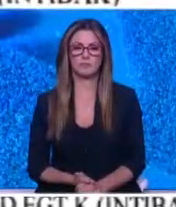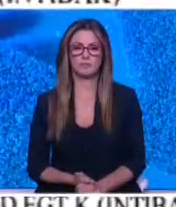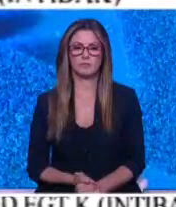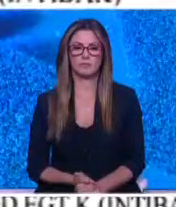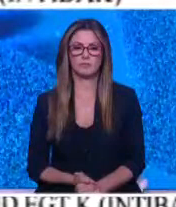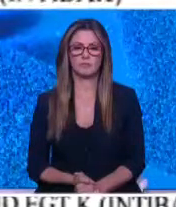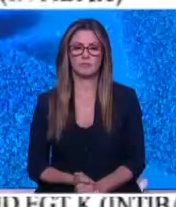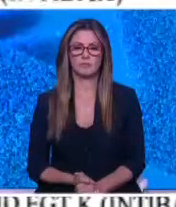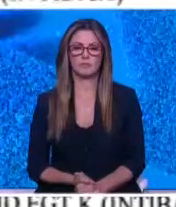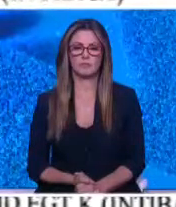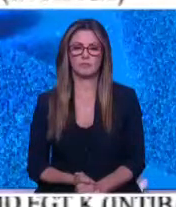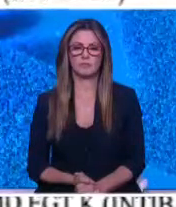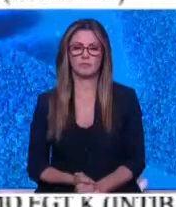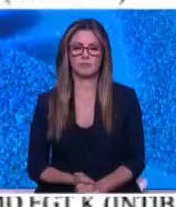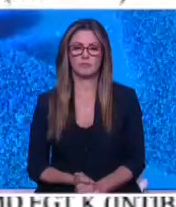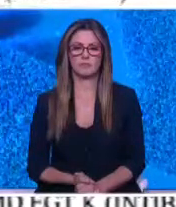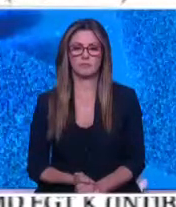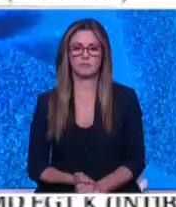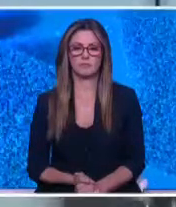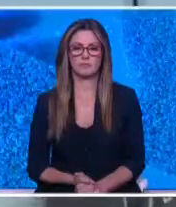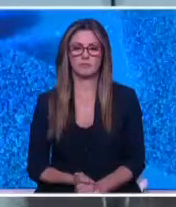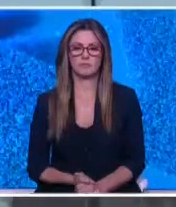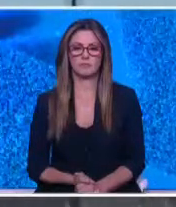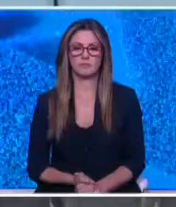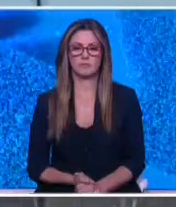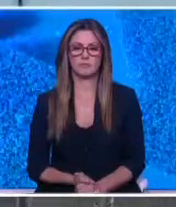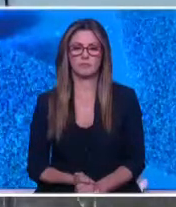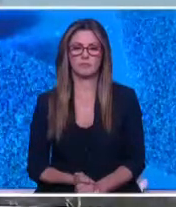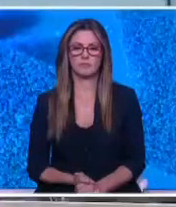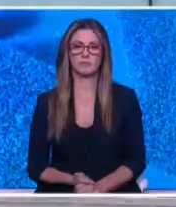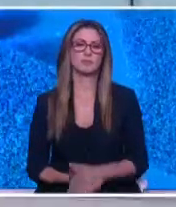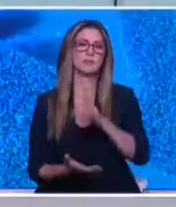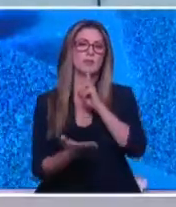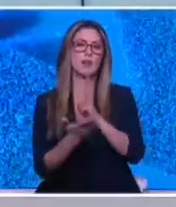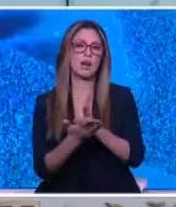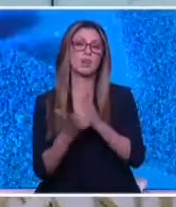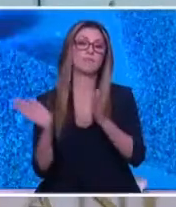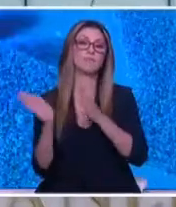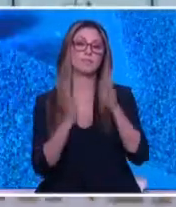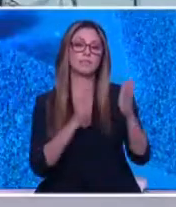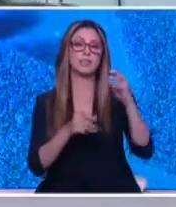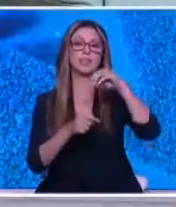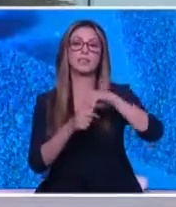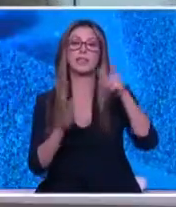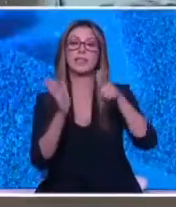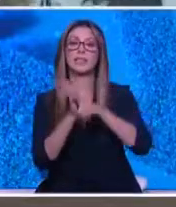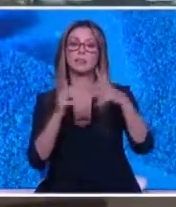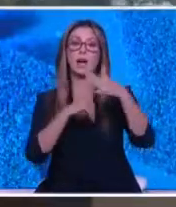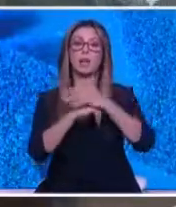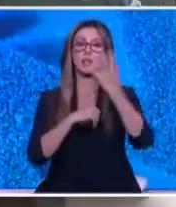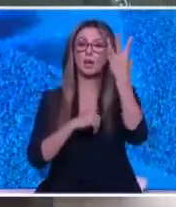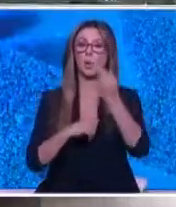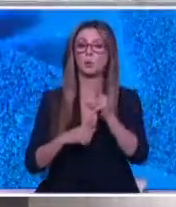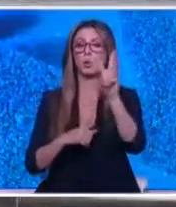yükseltilen Tunceli Bölge Komutanı Nurettin Alkan ise görev yerinde kaldı. Kararname ile ayrıca aralarında İzmir ve Antalya'nın da